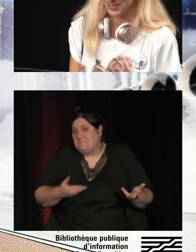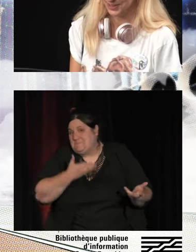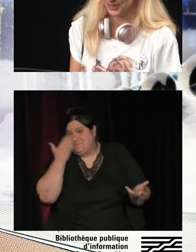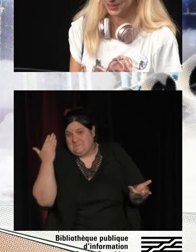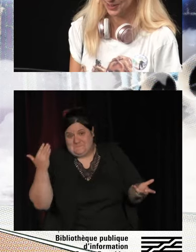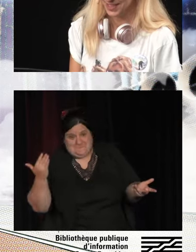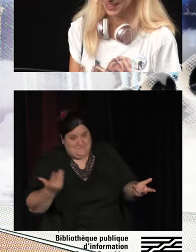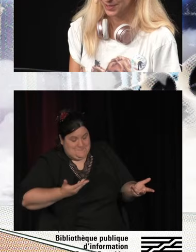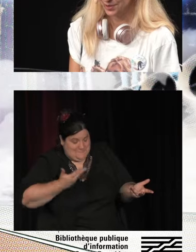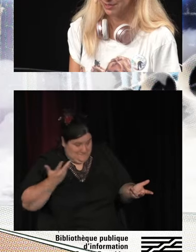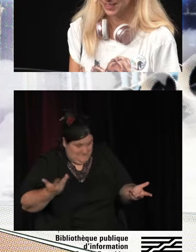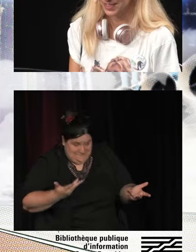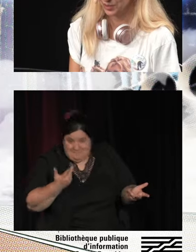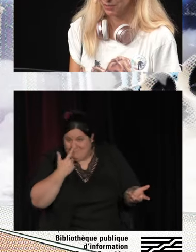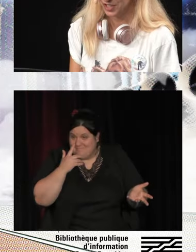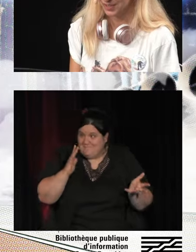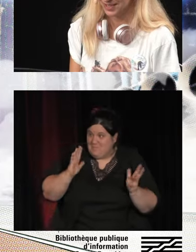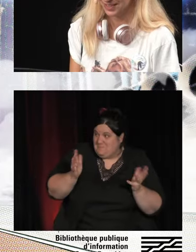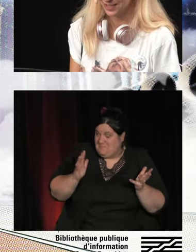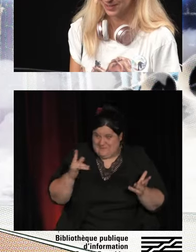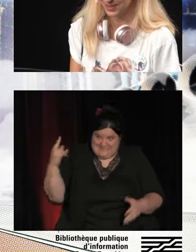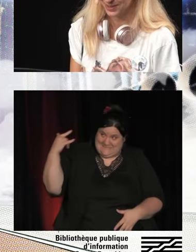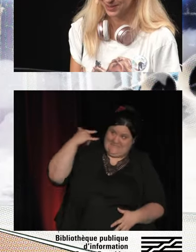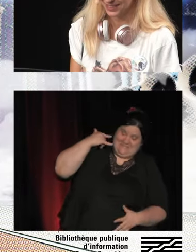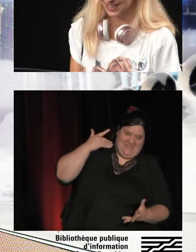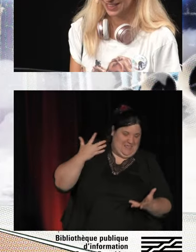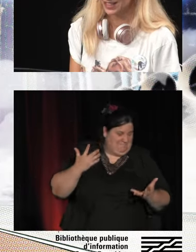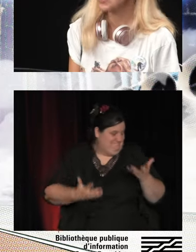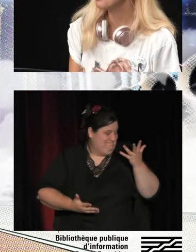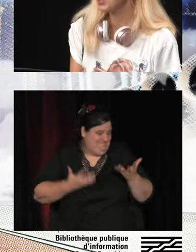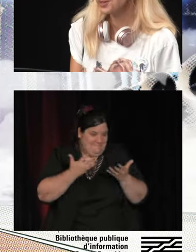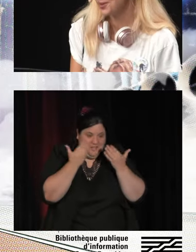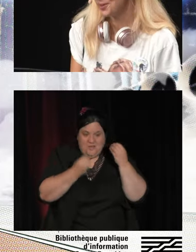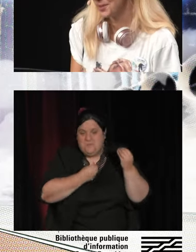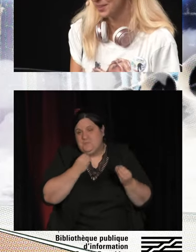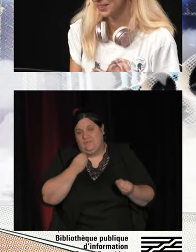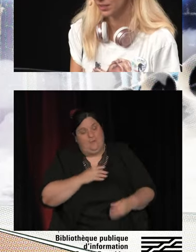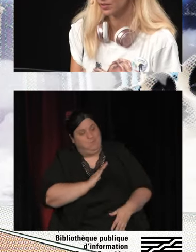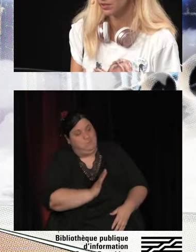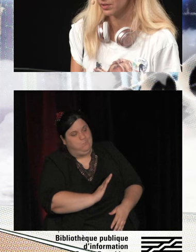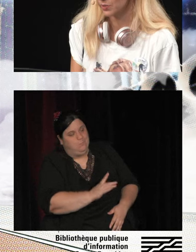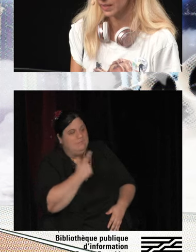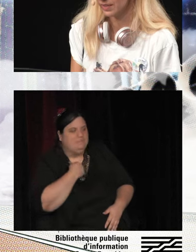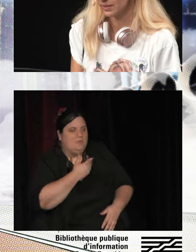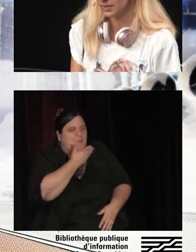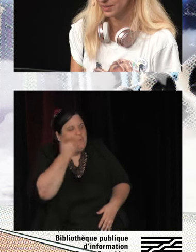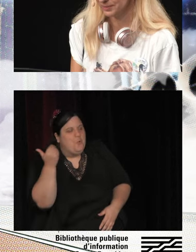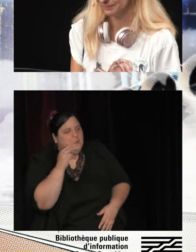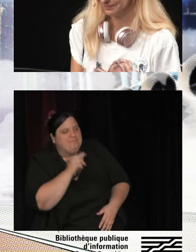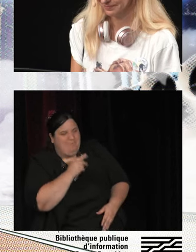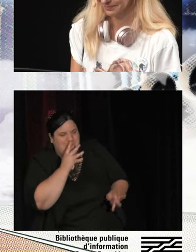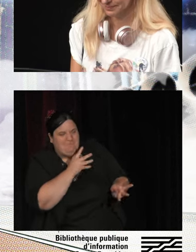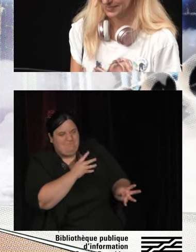Je sais pas quoi penser de ça. Est-ce que l'univers essaie de m'envoyer un message? Est-ce que c'est plus rigolo en tant que